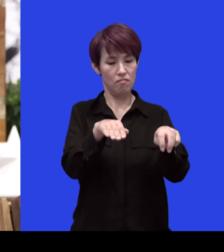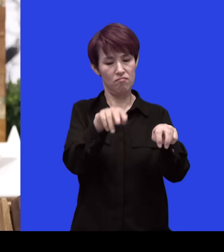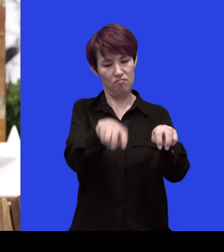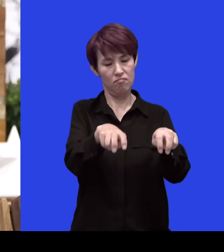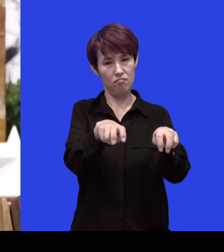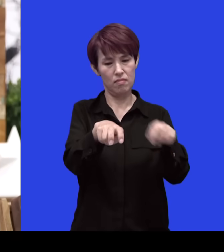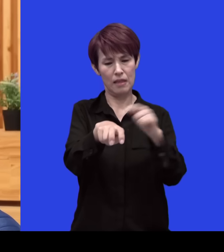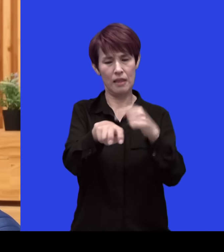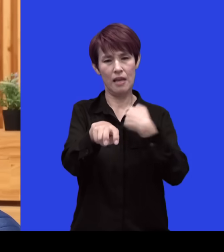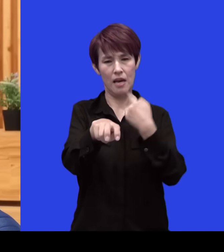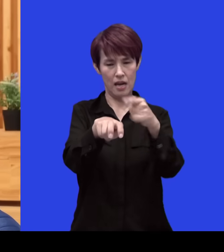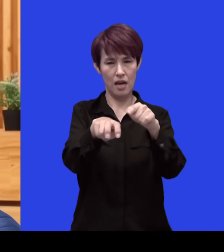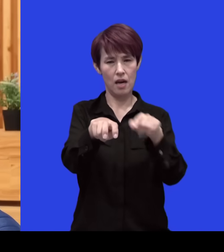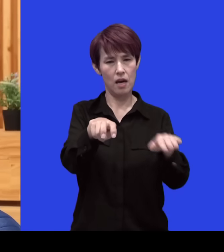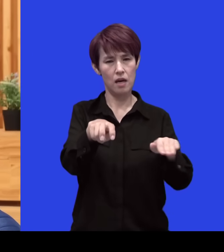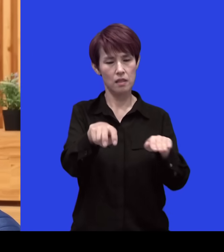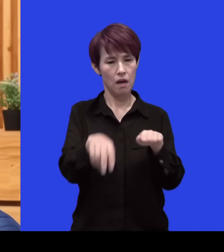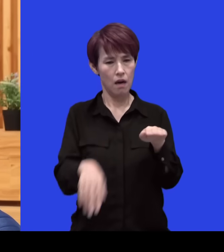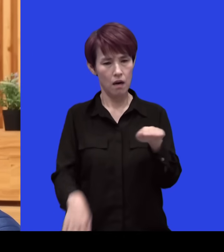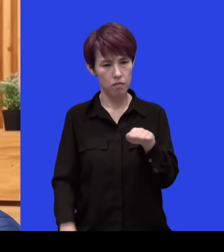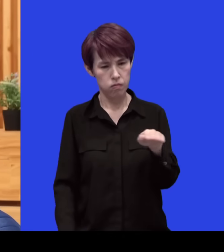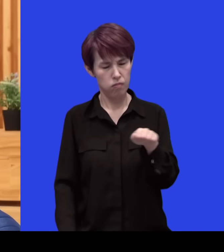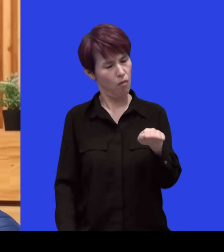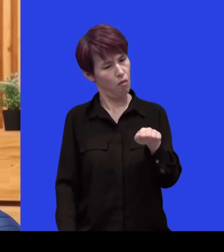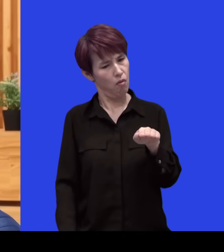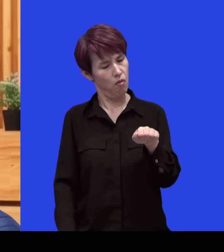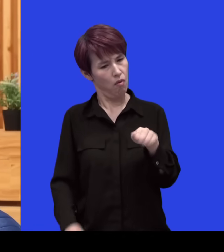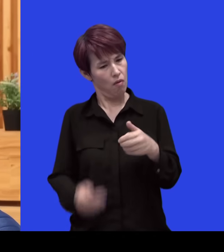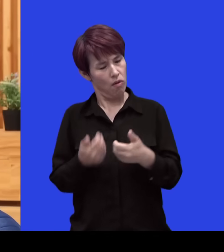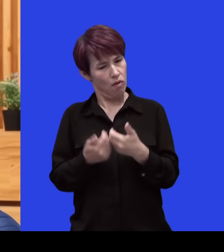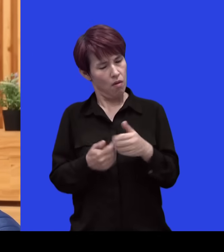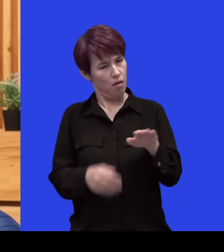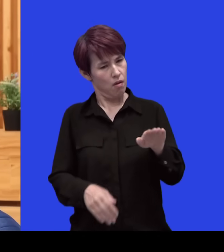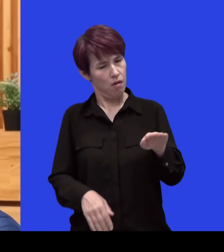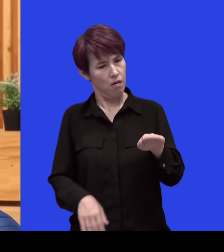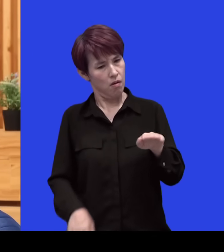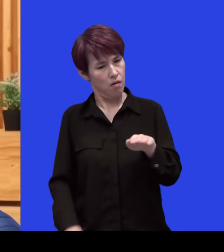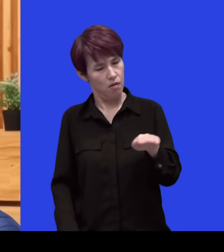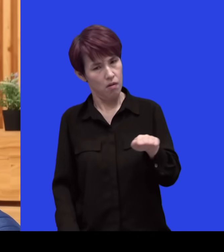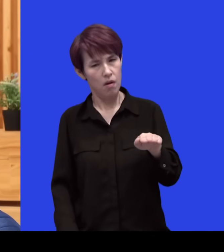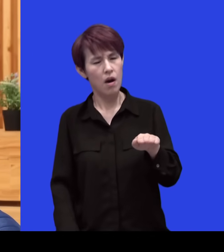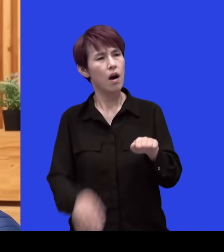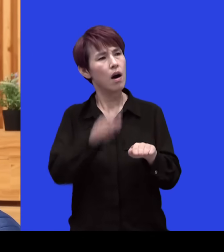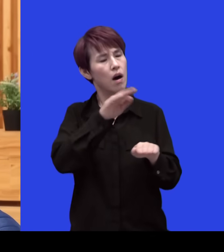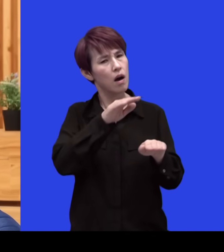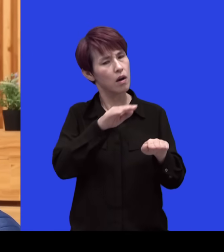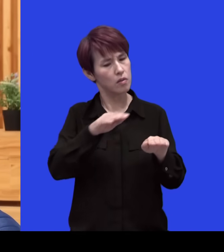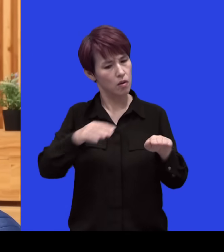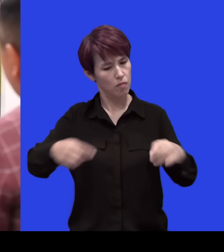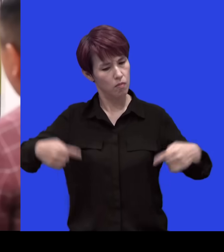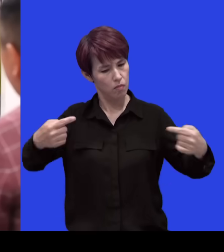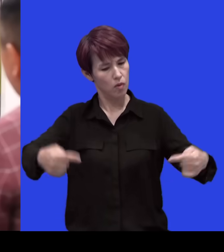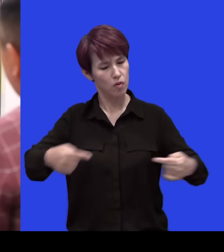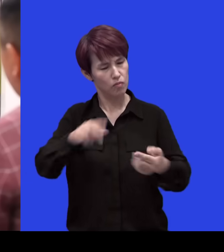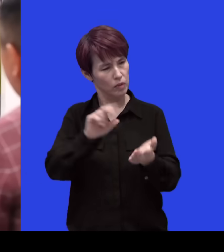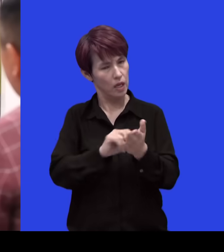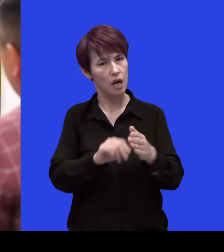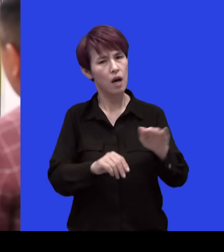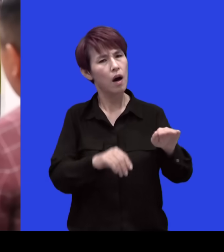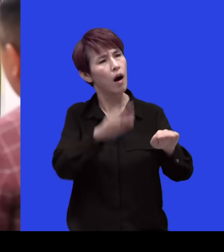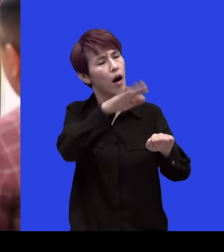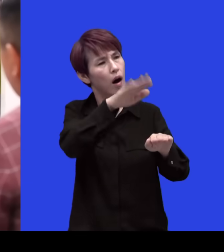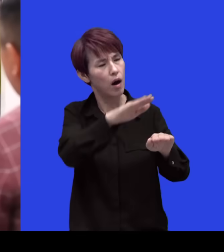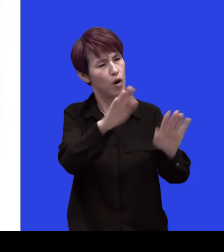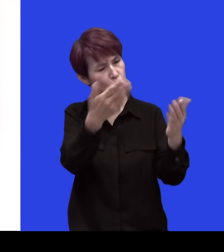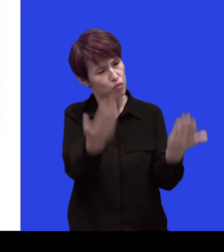예. 차가 흔들리는 느낌이 있어. 예. 밖에 문제가 있는 느낌이. 예. 나는 있어서 야